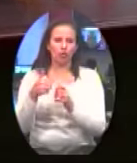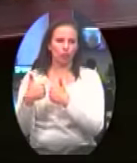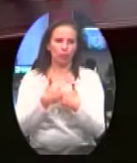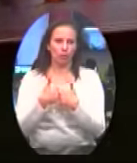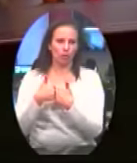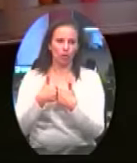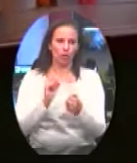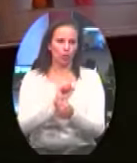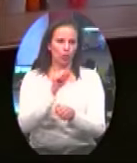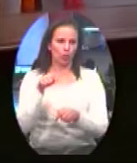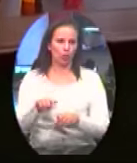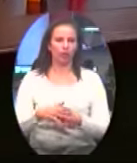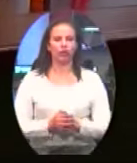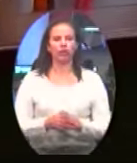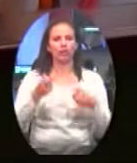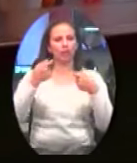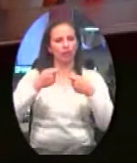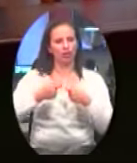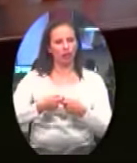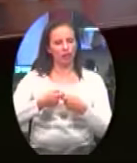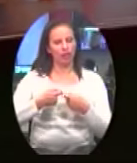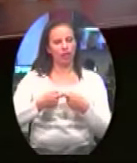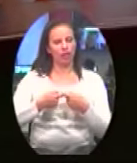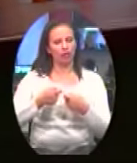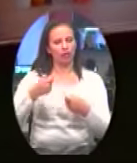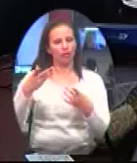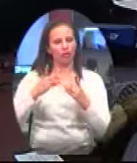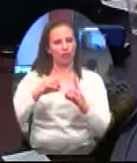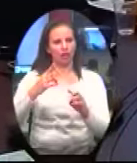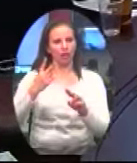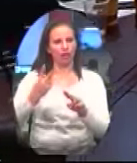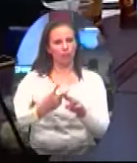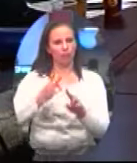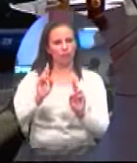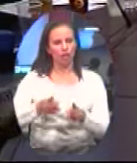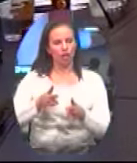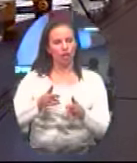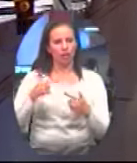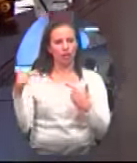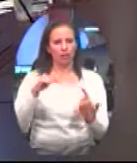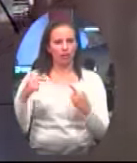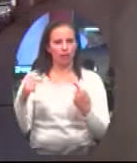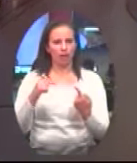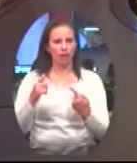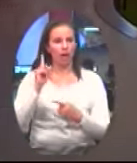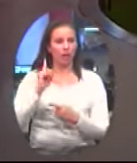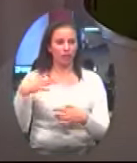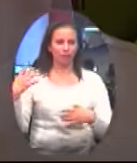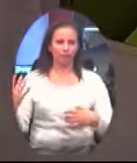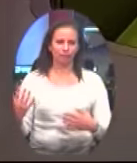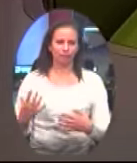האלו. החברים והנציגים העלו היום דרכים אפשריות למלחמה בתופעה. אבל בשורה התחתונה נעשים מאמצים